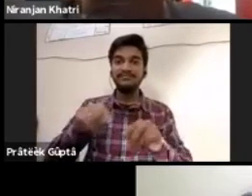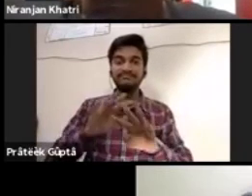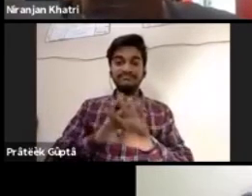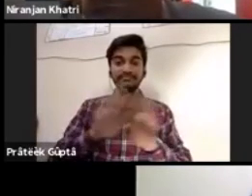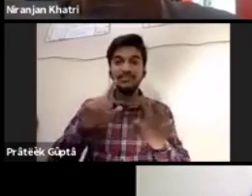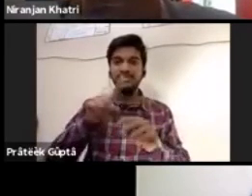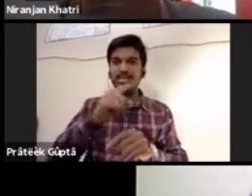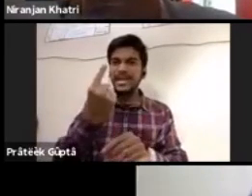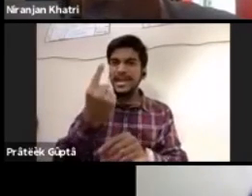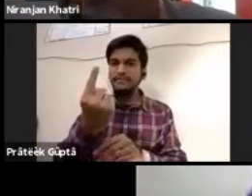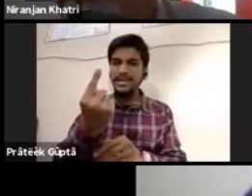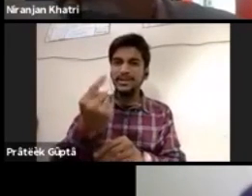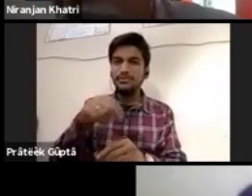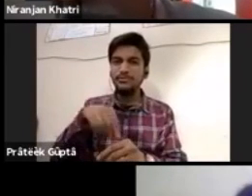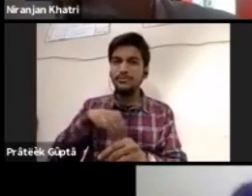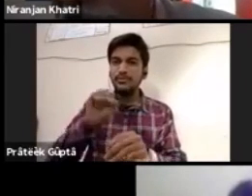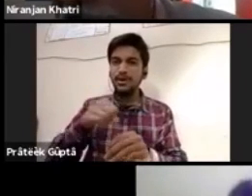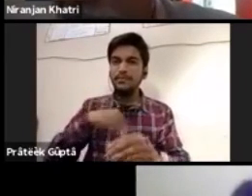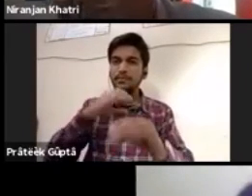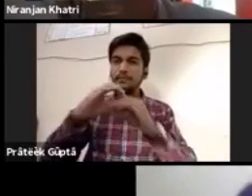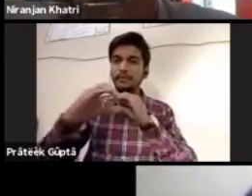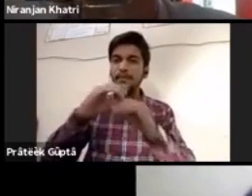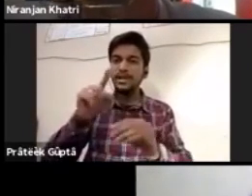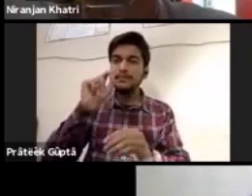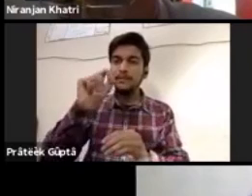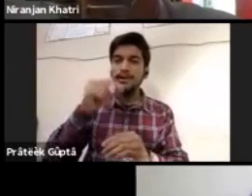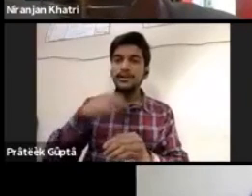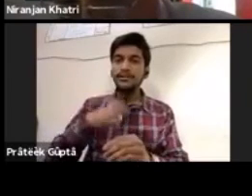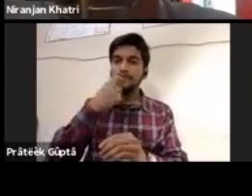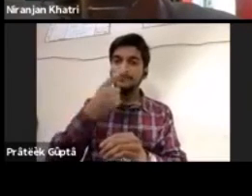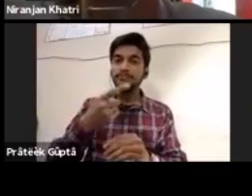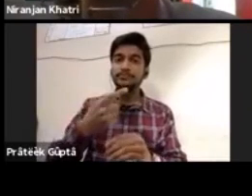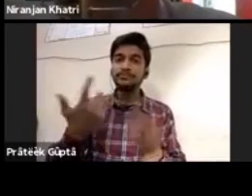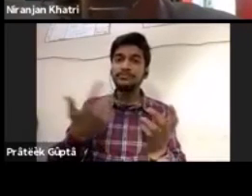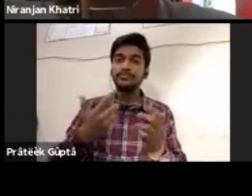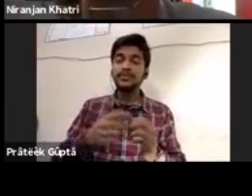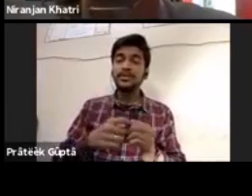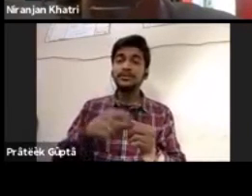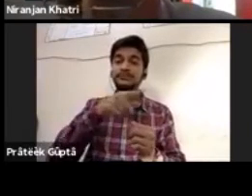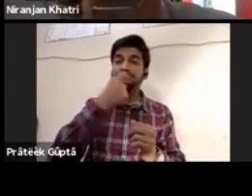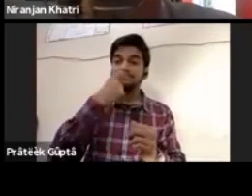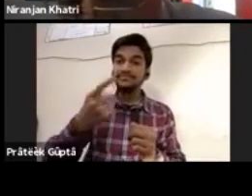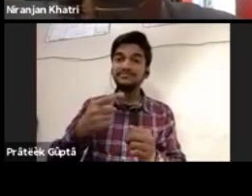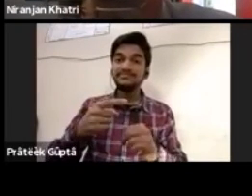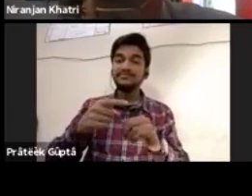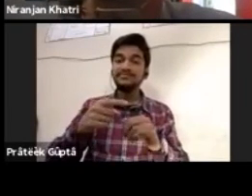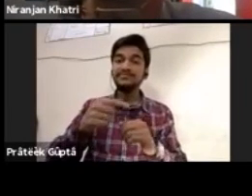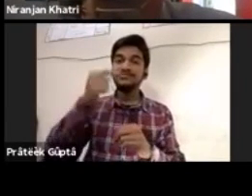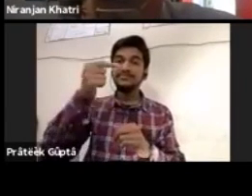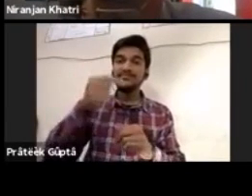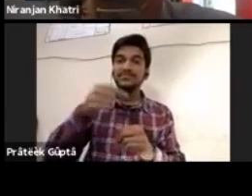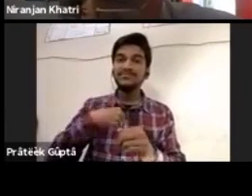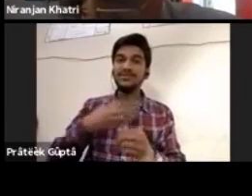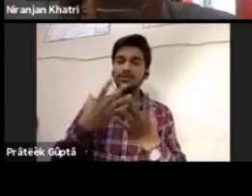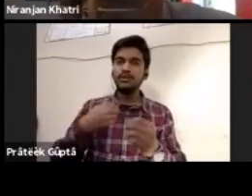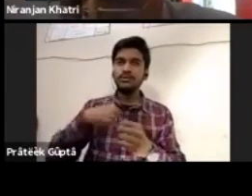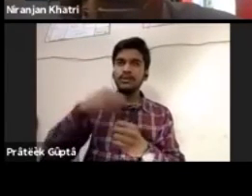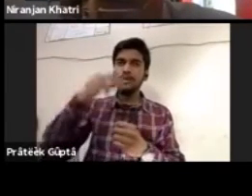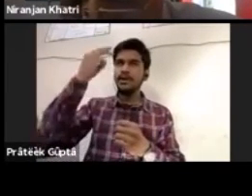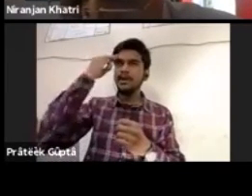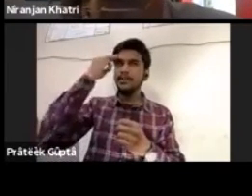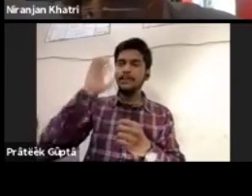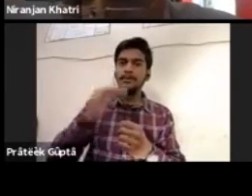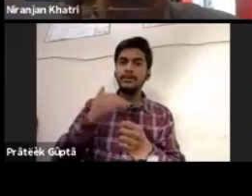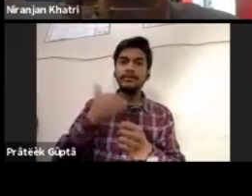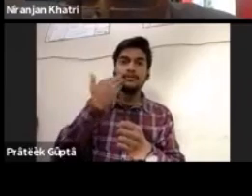मैं एक मिनट और लूंगा आपका खत्री सर। एक्चुअली जैसे सर ने कॉन्टेक्ट की बात किया, तो मैं आई स्टिल रिमेम्बर 2009-10 में